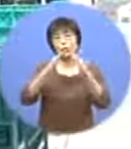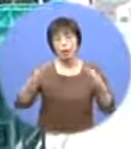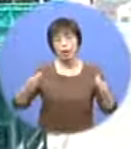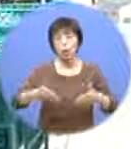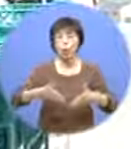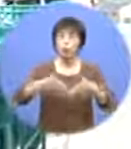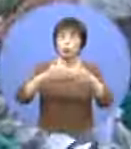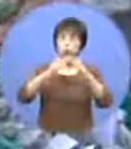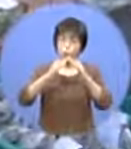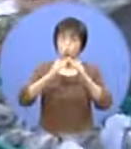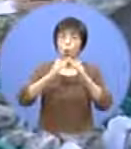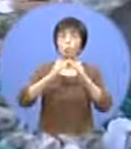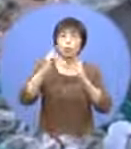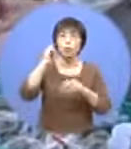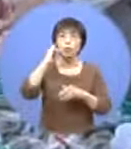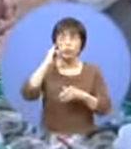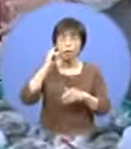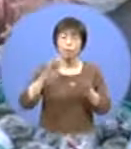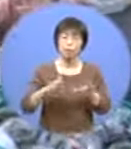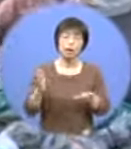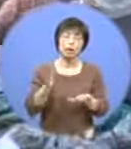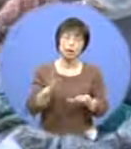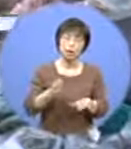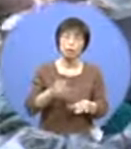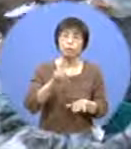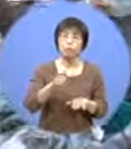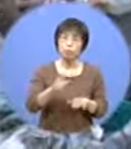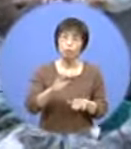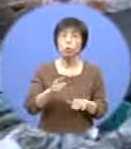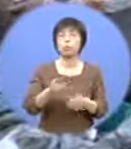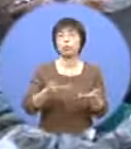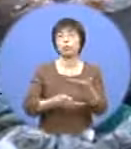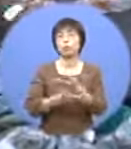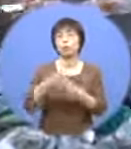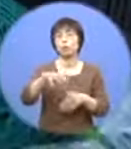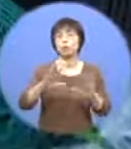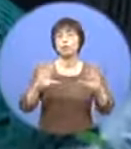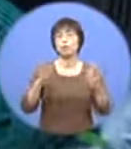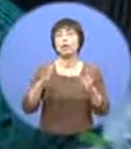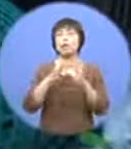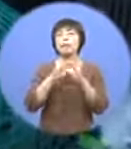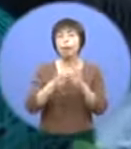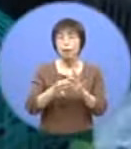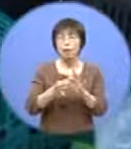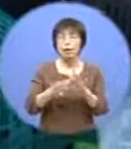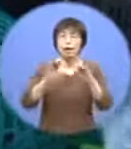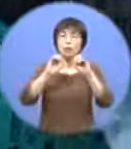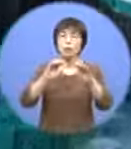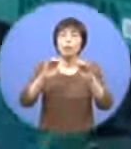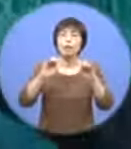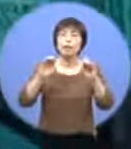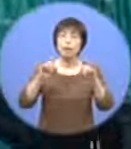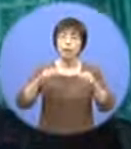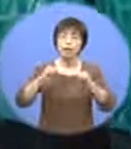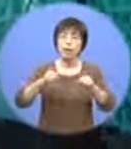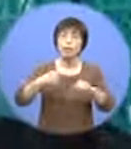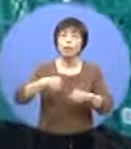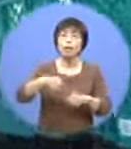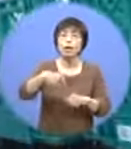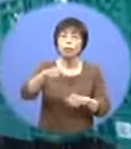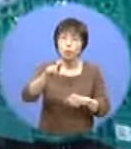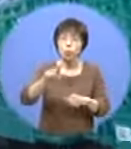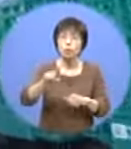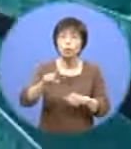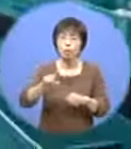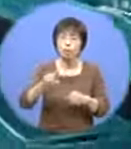っていうことで、なかなか最近そういう機会が少なくなってきましたんでね、で、まあ、ちょっと声かけしてやりましょうって言ってた、意外と